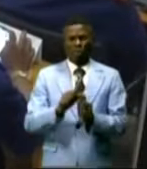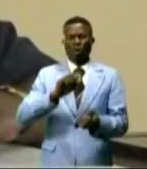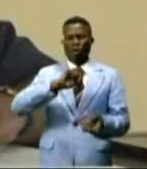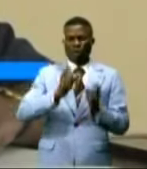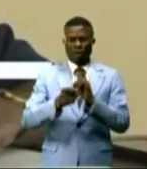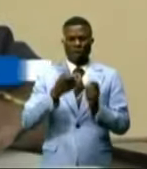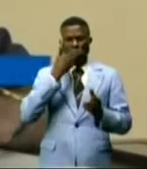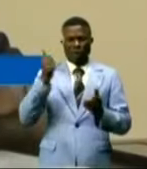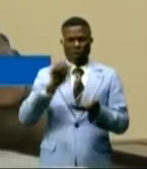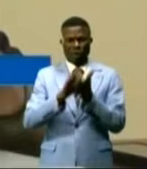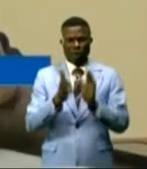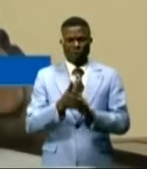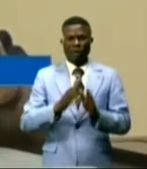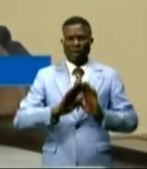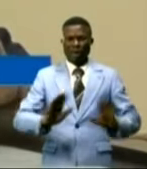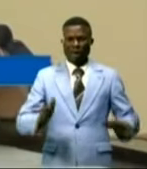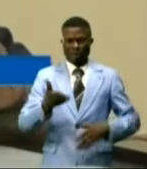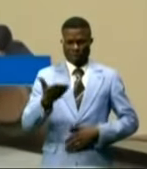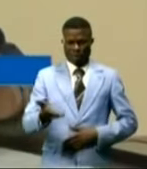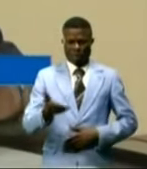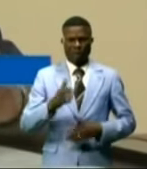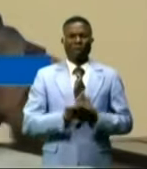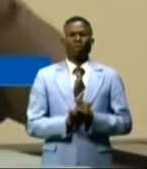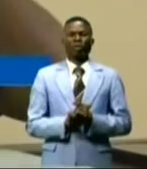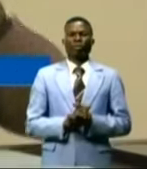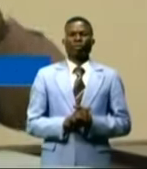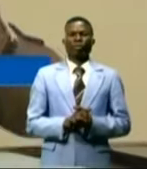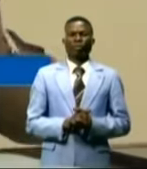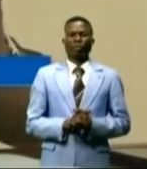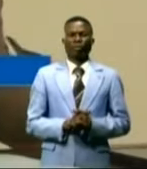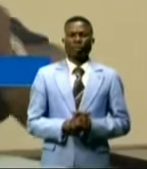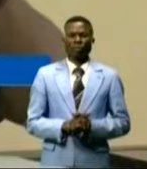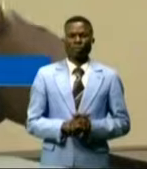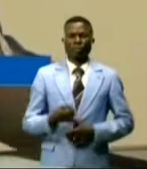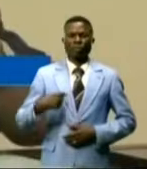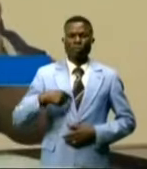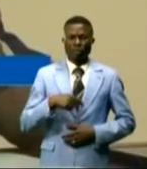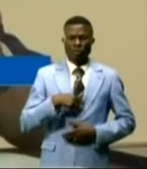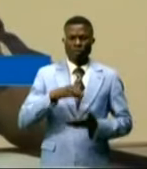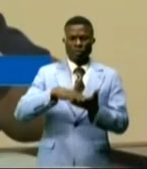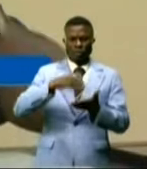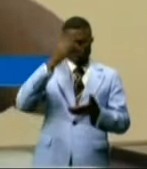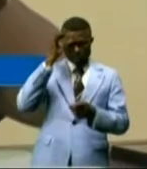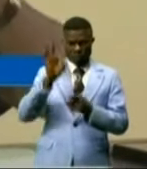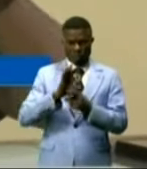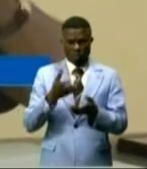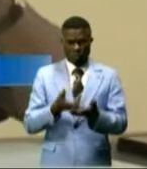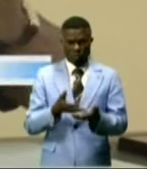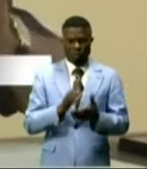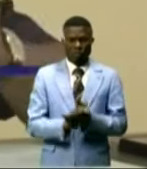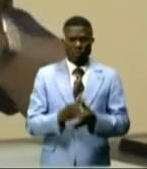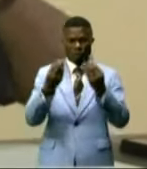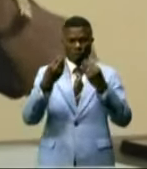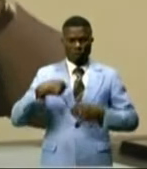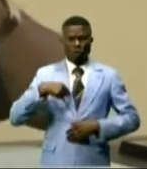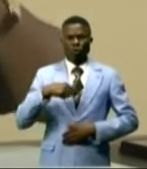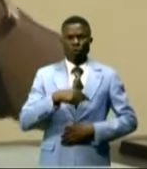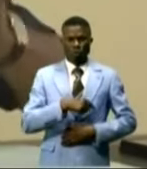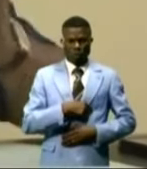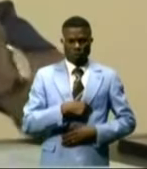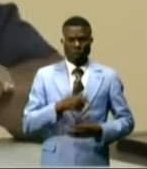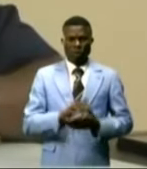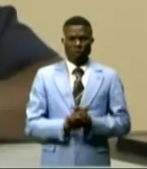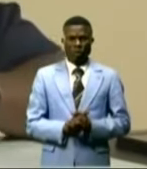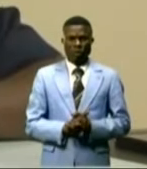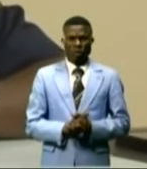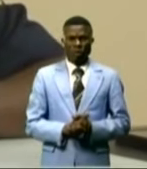amélioration. Comment il se prend par le commandement de la gestion personnel mis à votre disposition pour le bien-être